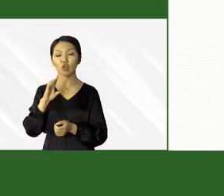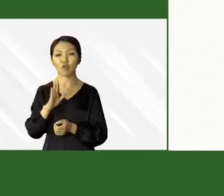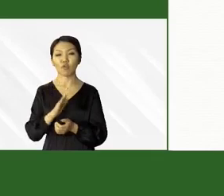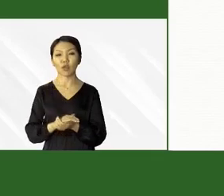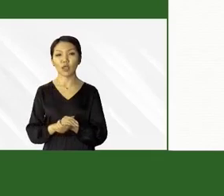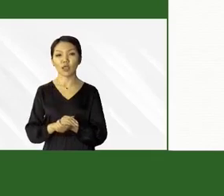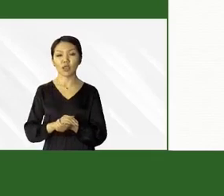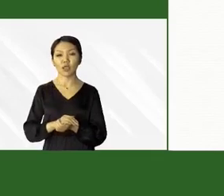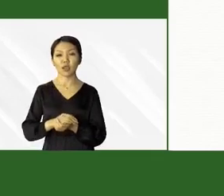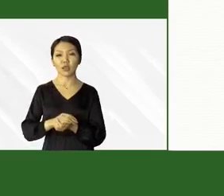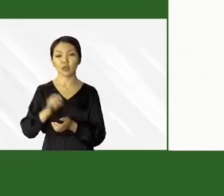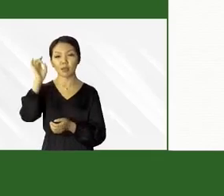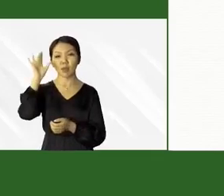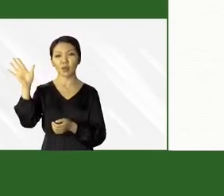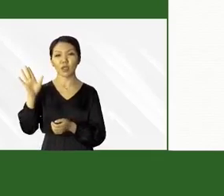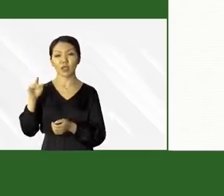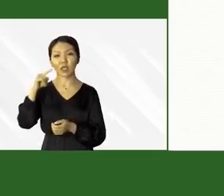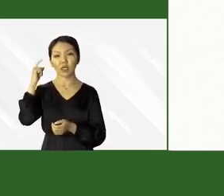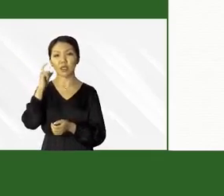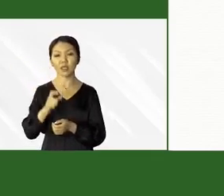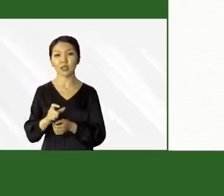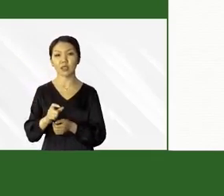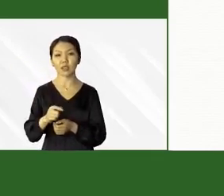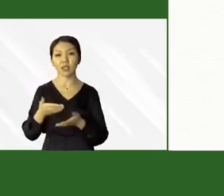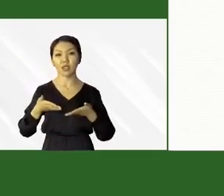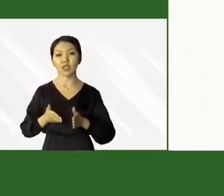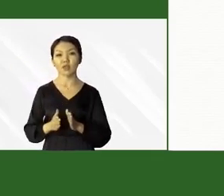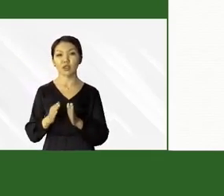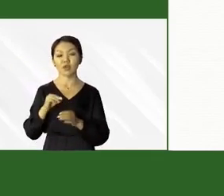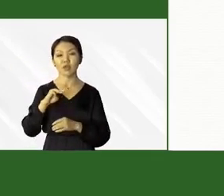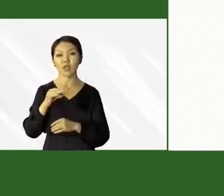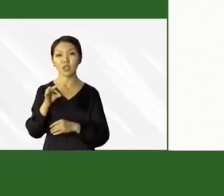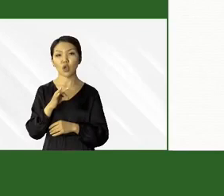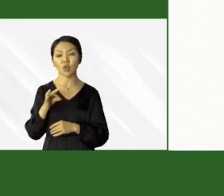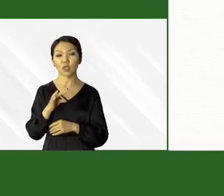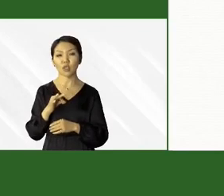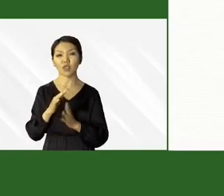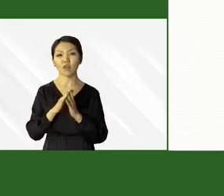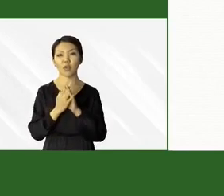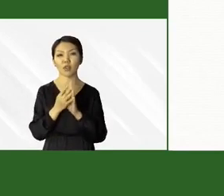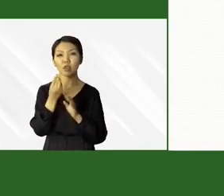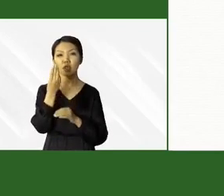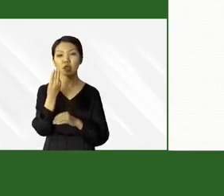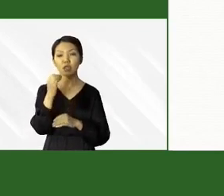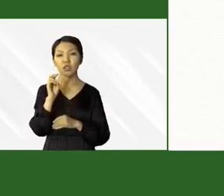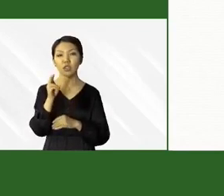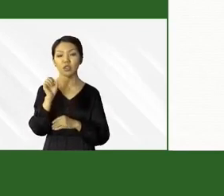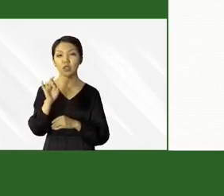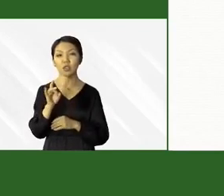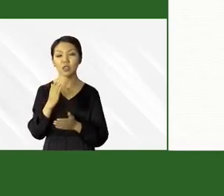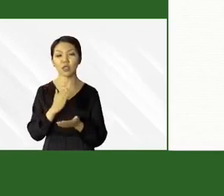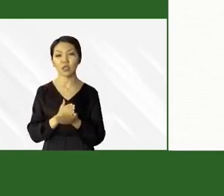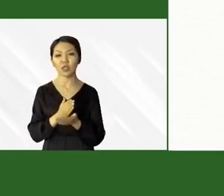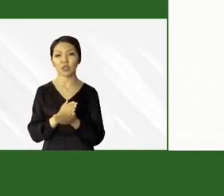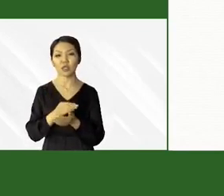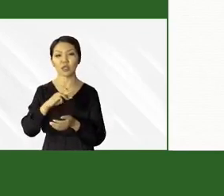Айтматов – известнейший кыргызстанец родом из Таласской области. поселке Шекер находится музей народного